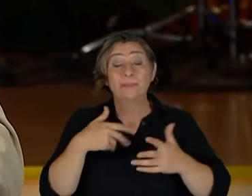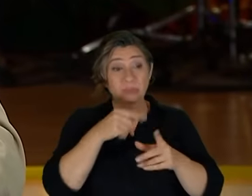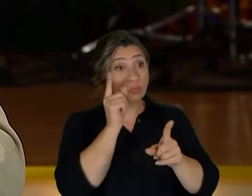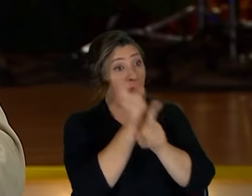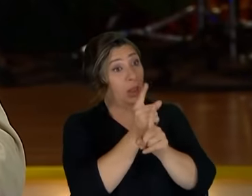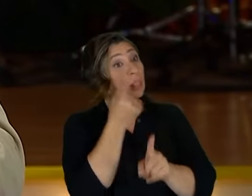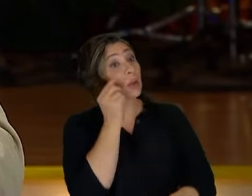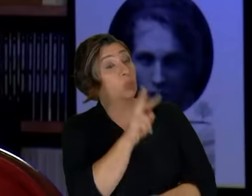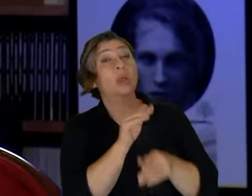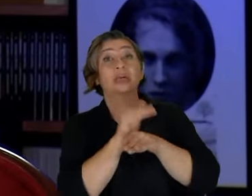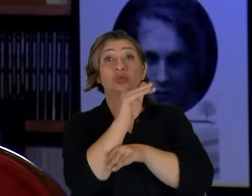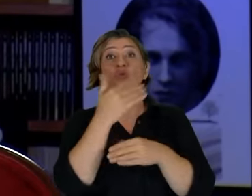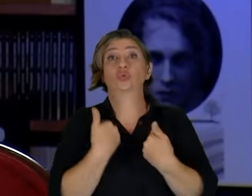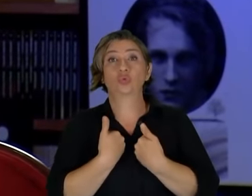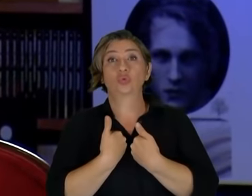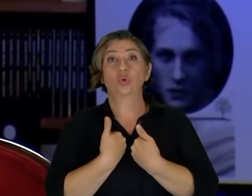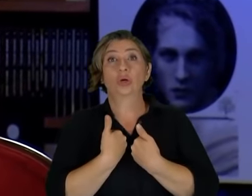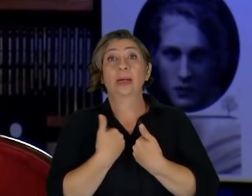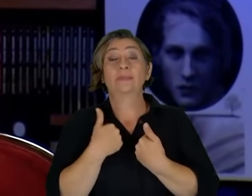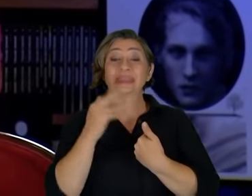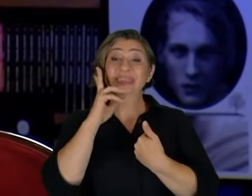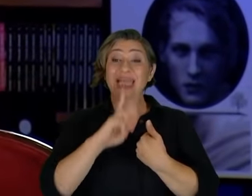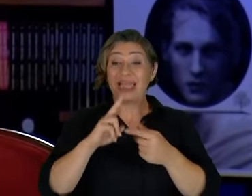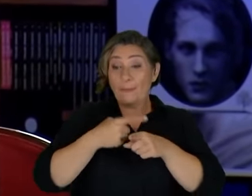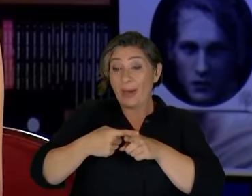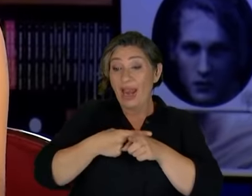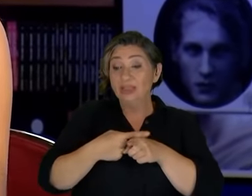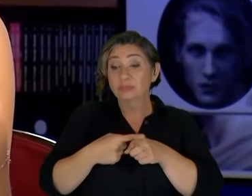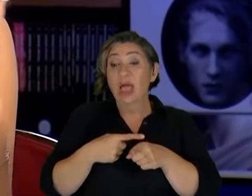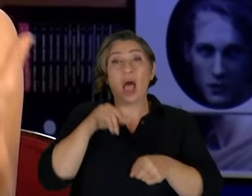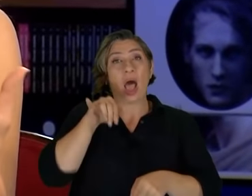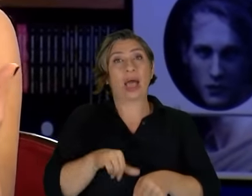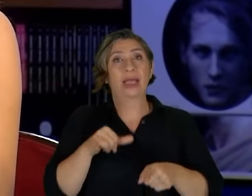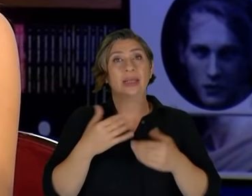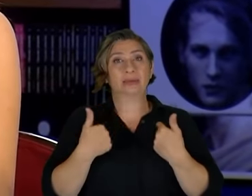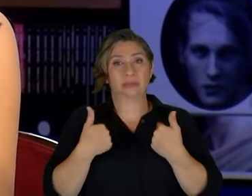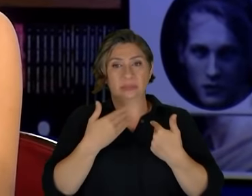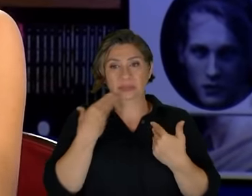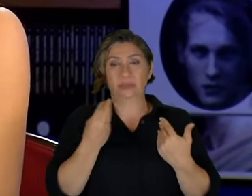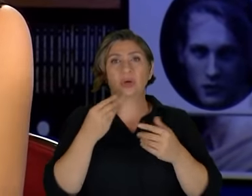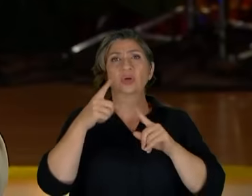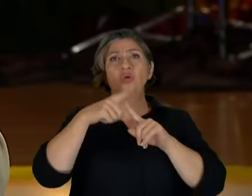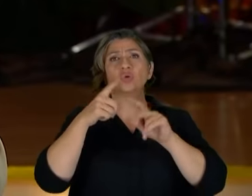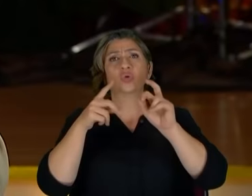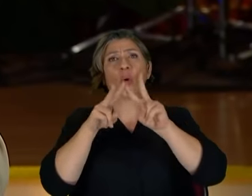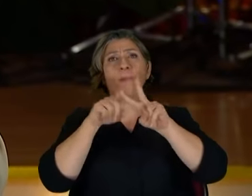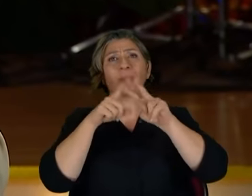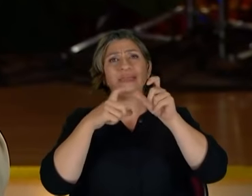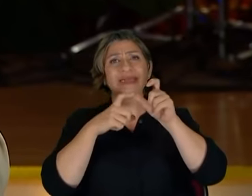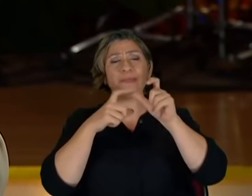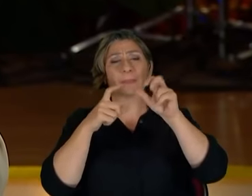bunları yaşıyoruz artık yani. Biz zenginliği paylaşmayı hak eden nesilleriz. Çok Thomas fazla. Kim dediniz? Thomas